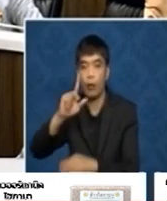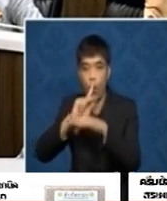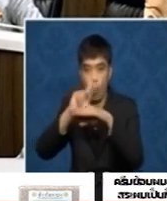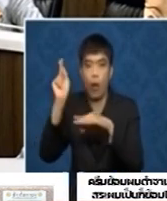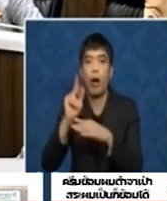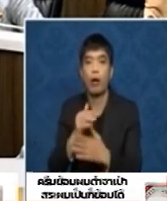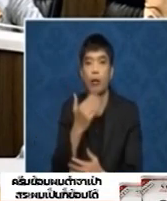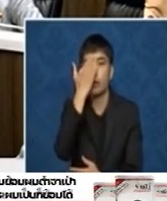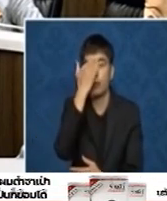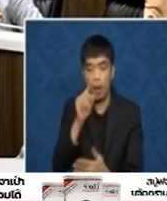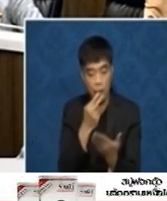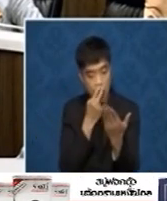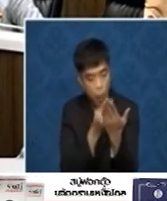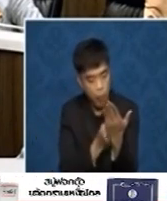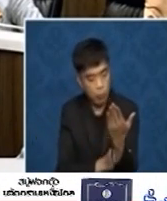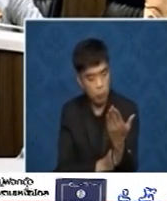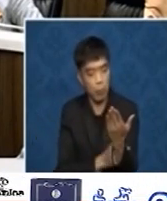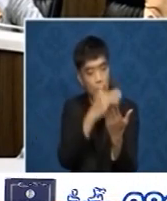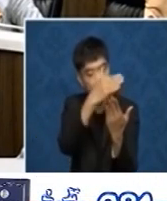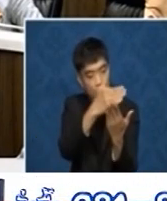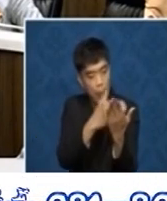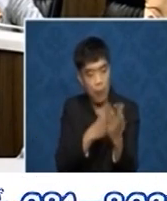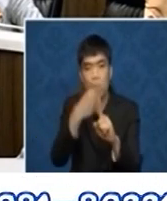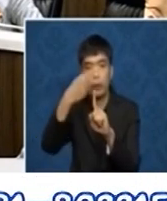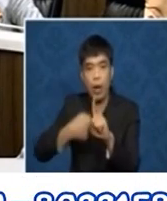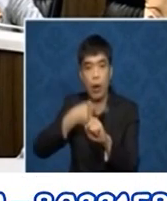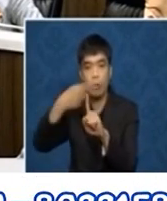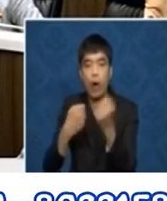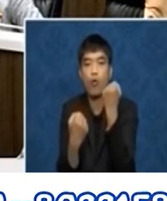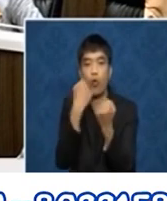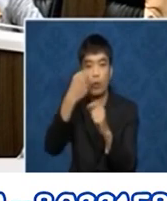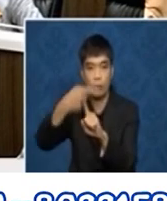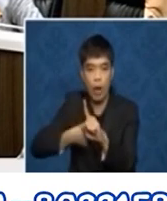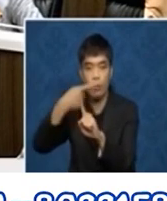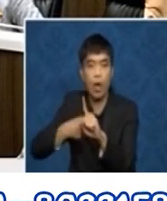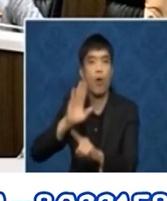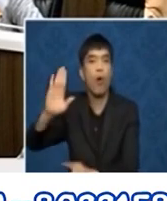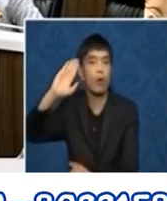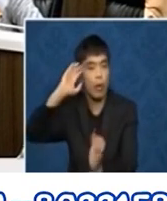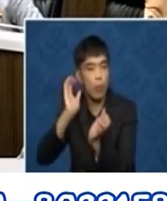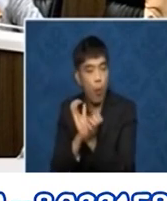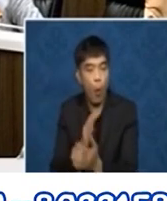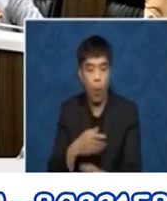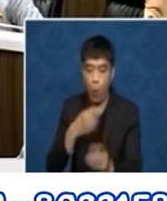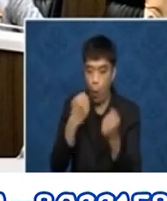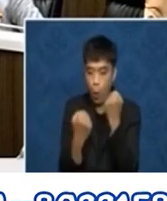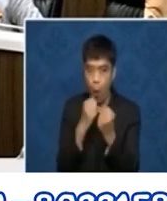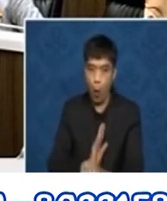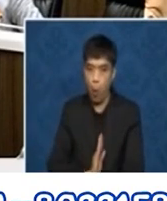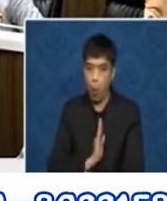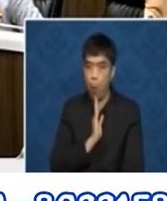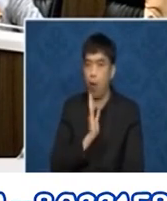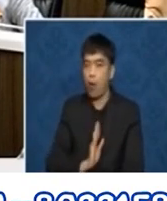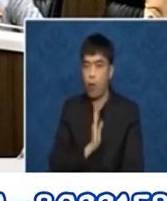แต่ผมพบว่านะครับรายการรถยนต์สำหรับการเช่าของสำนักงานตำรวจแห่งชาติมีทั้งรถหรูที่มีค่าเช่ากว่าคันละ